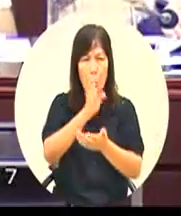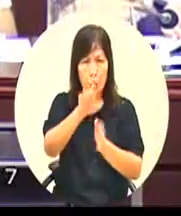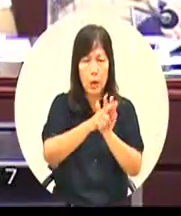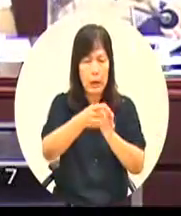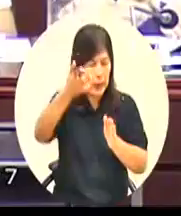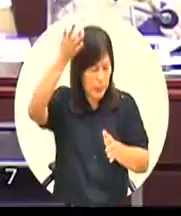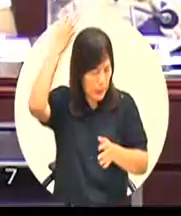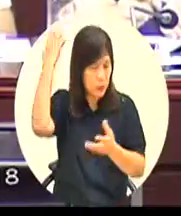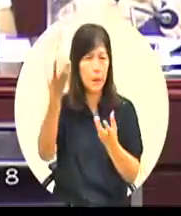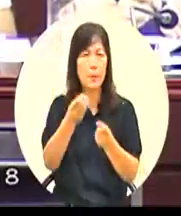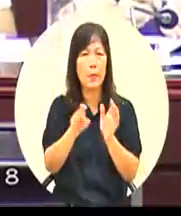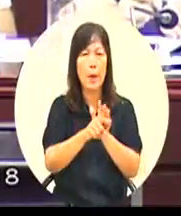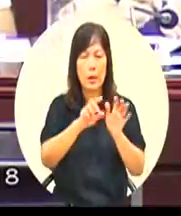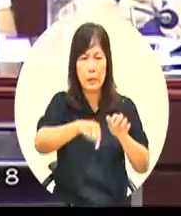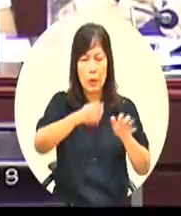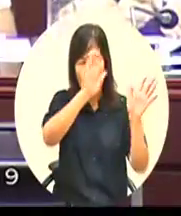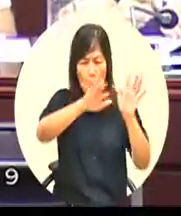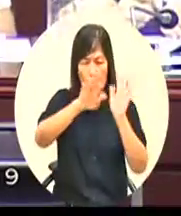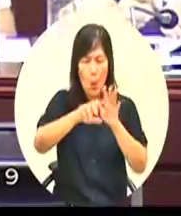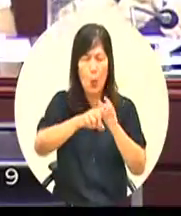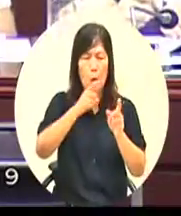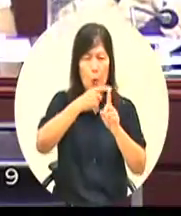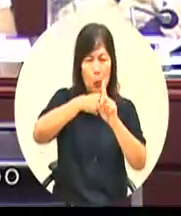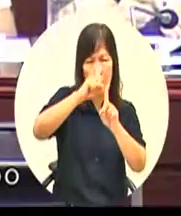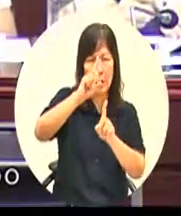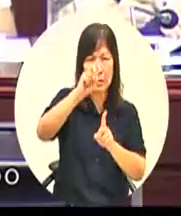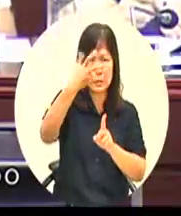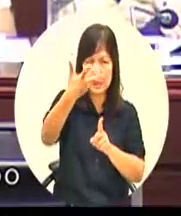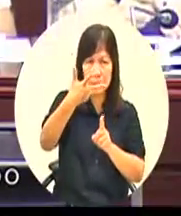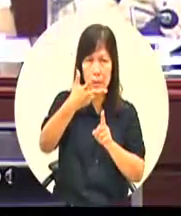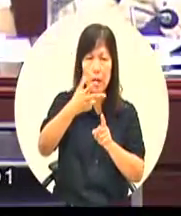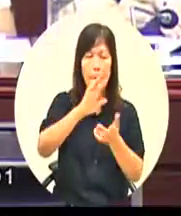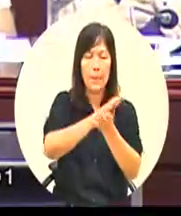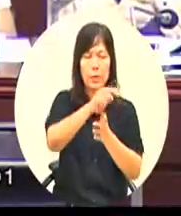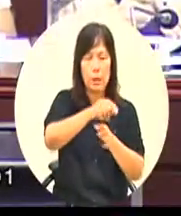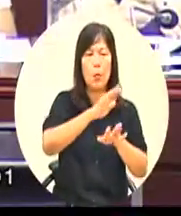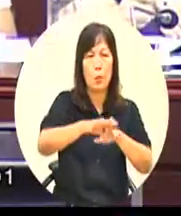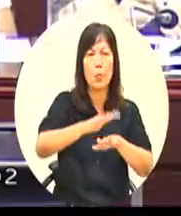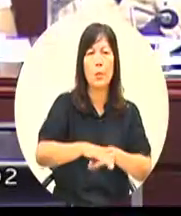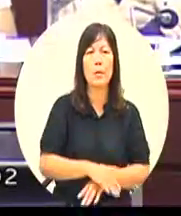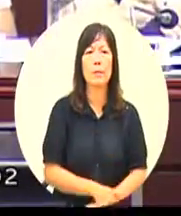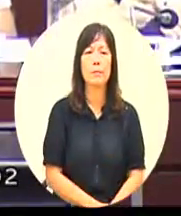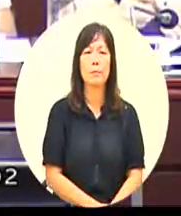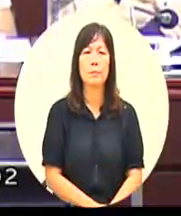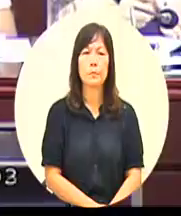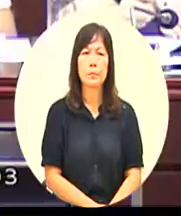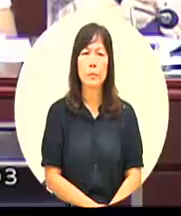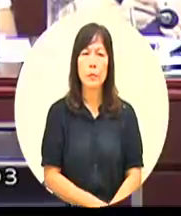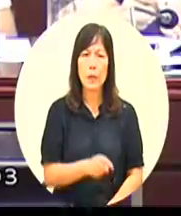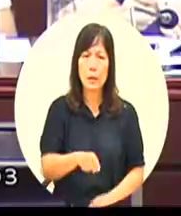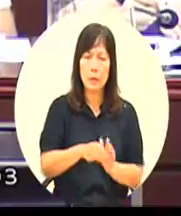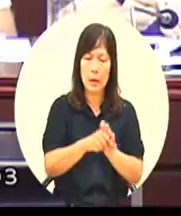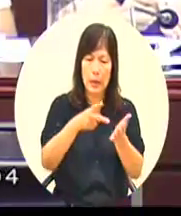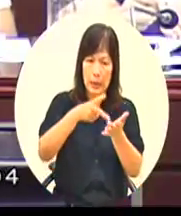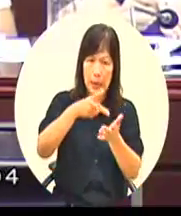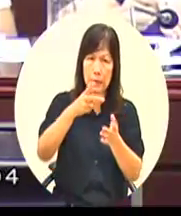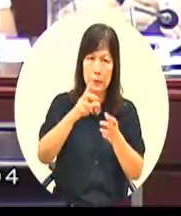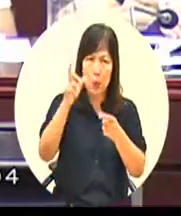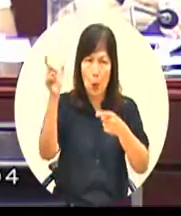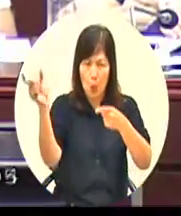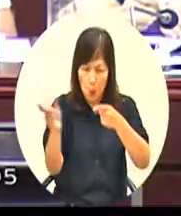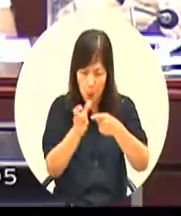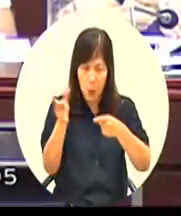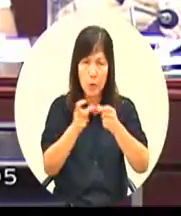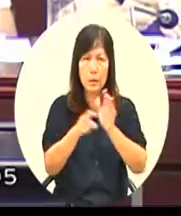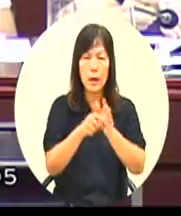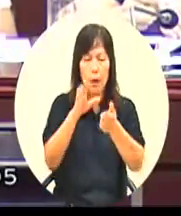有见到，因为风力达到17级才可能造成这种灾害哦。所以我们从这两次的灾害里头，其实